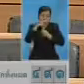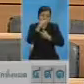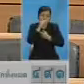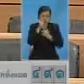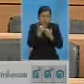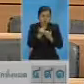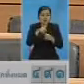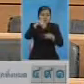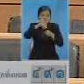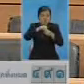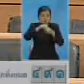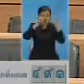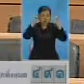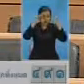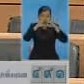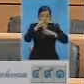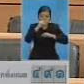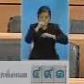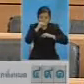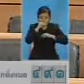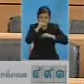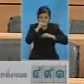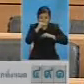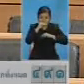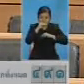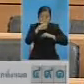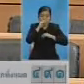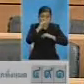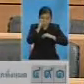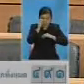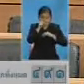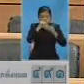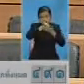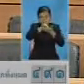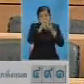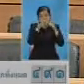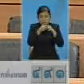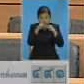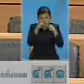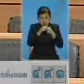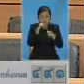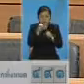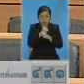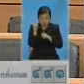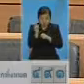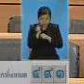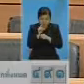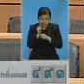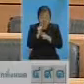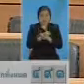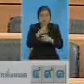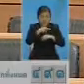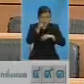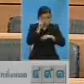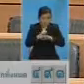อยู่ในประเด็นพูดเรื่องสร้างสรรค์ว่าจะแก้ไขปัญหาได้อย่างไรนะครับท่านประธาน